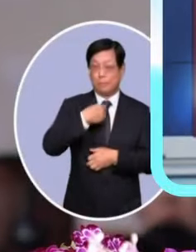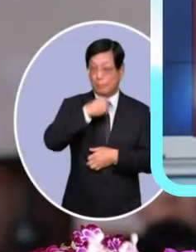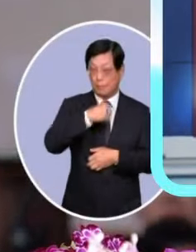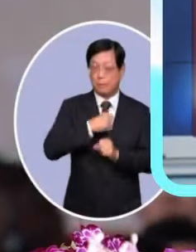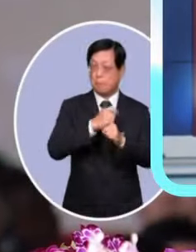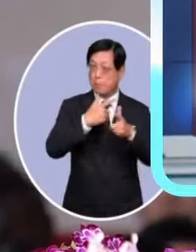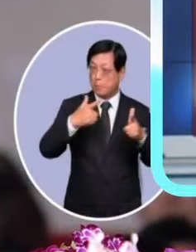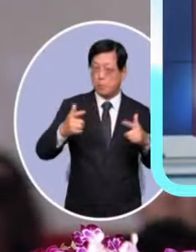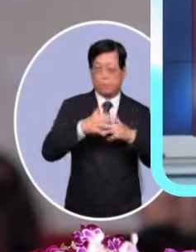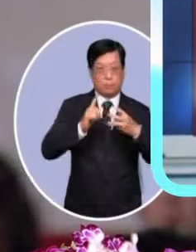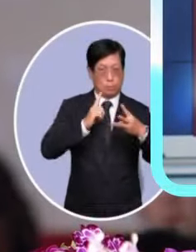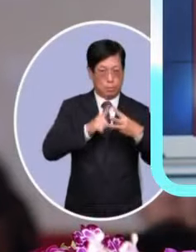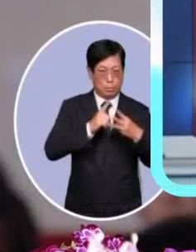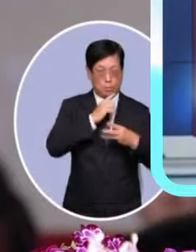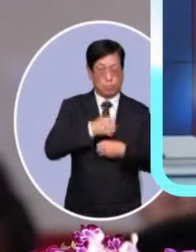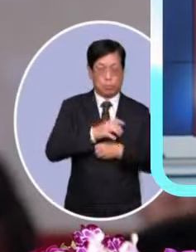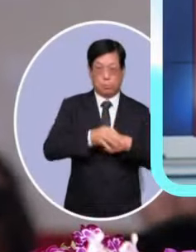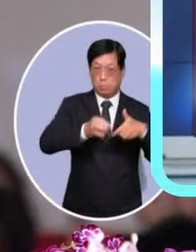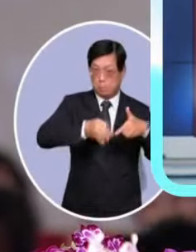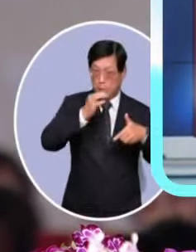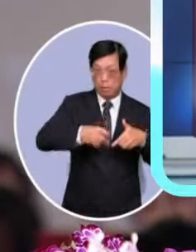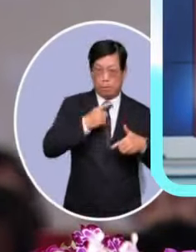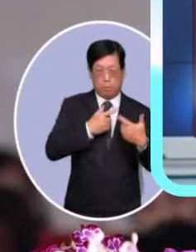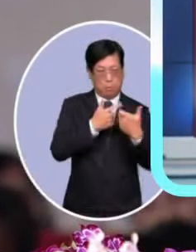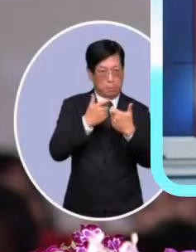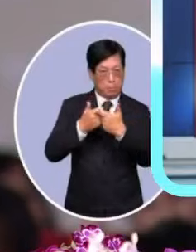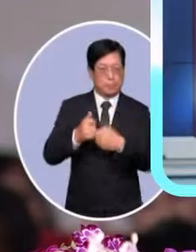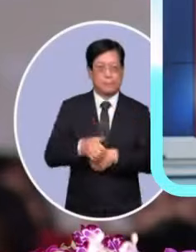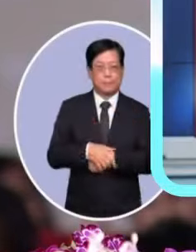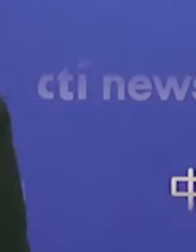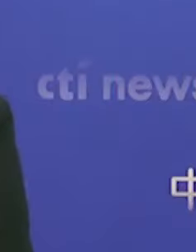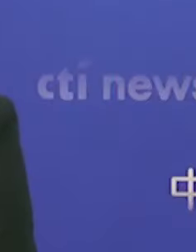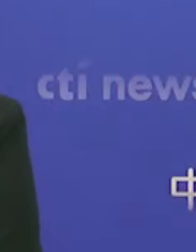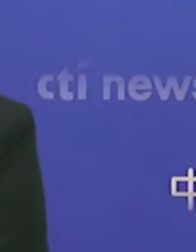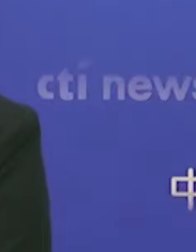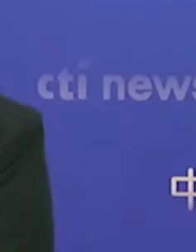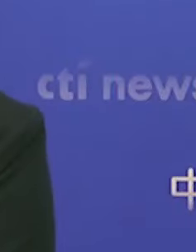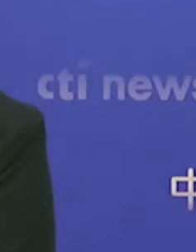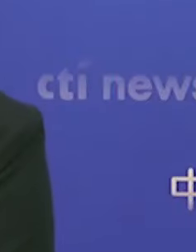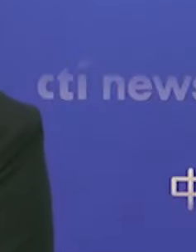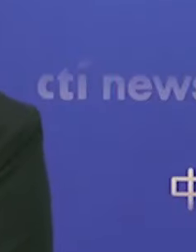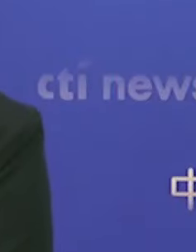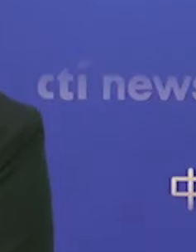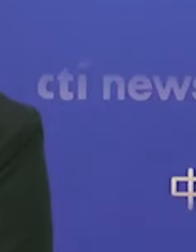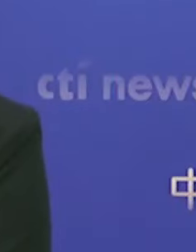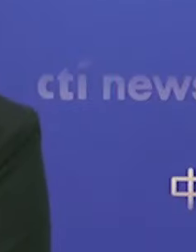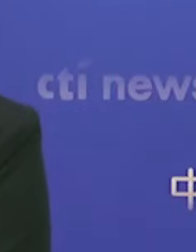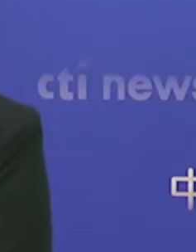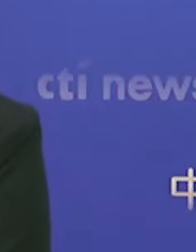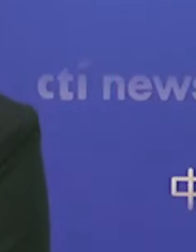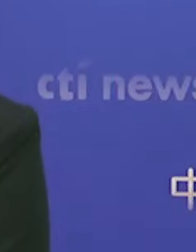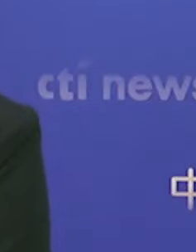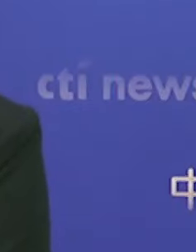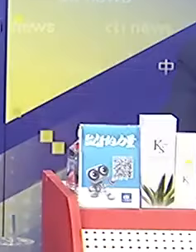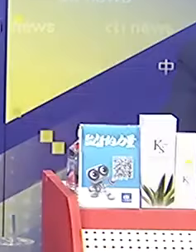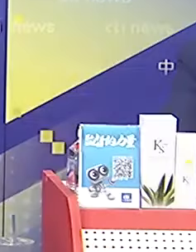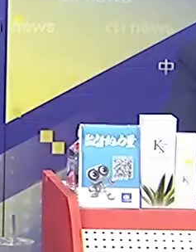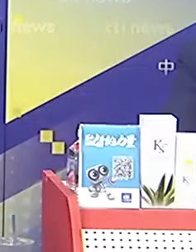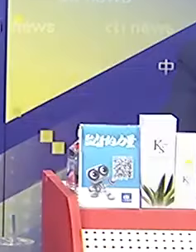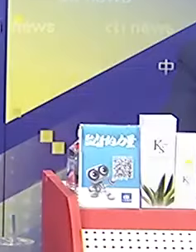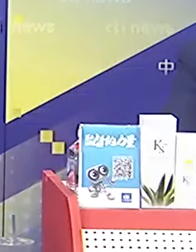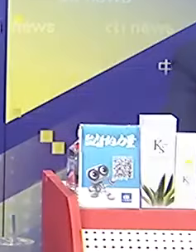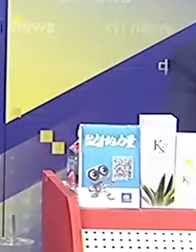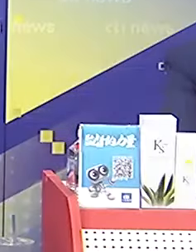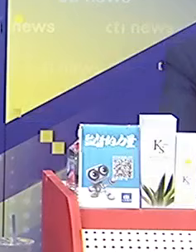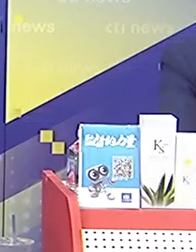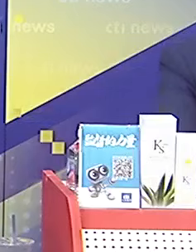那朱立伦，我看他昨天在讲话，朱立伦就在讲说中华民国是我们的祖国啊，那大家都是炎